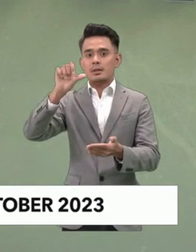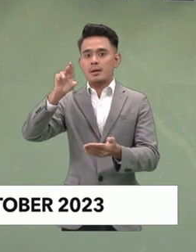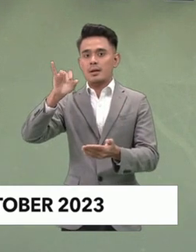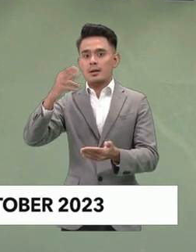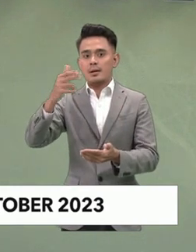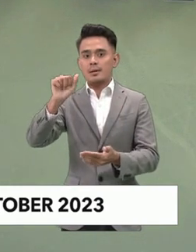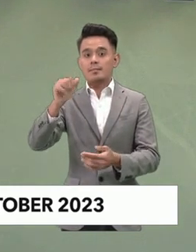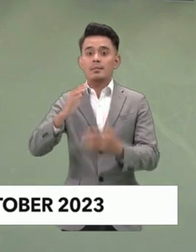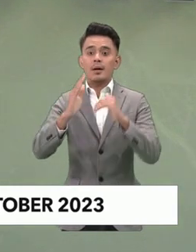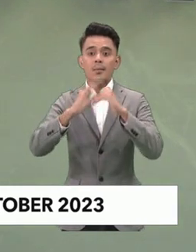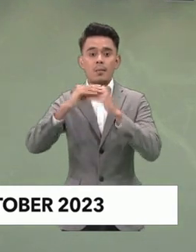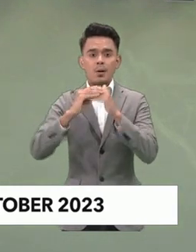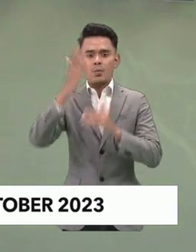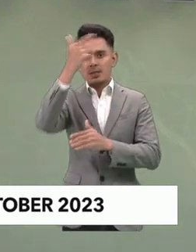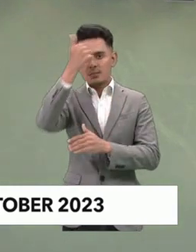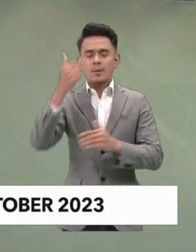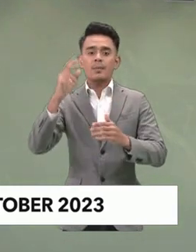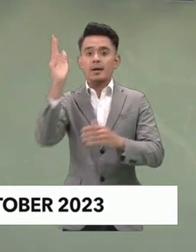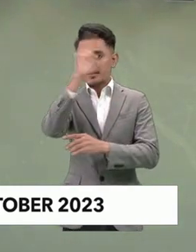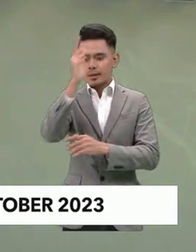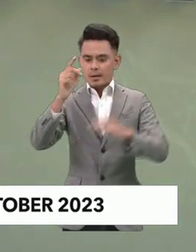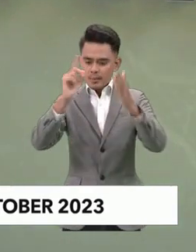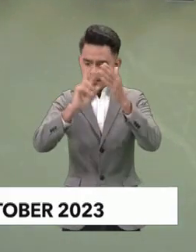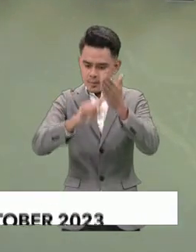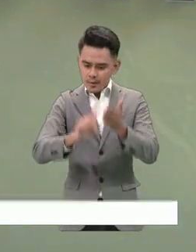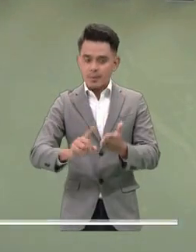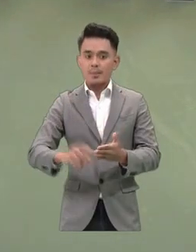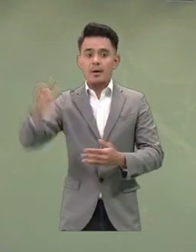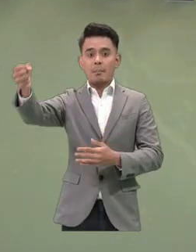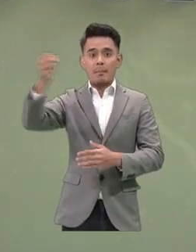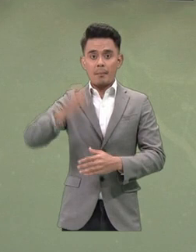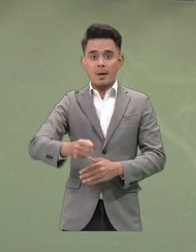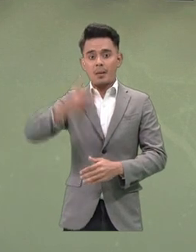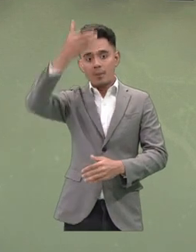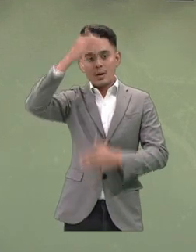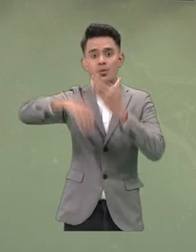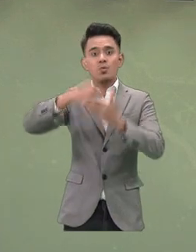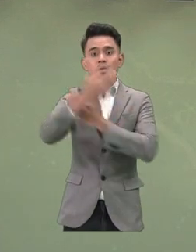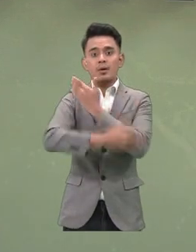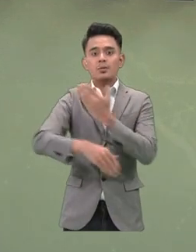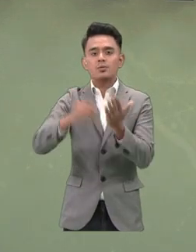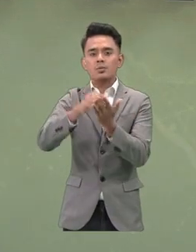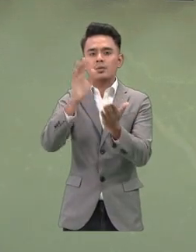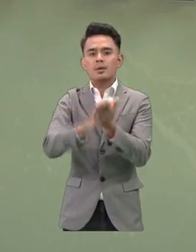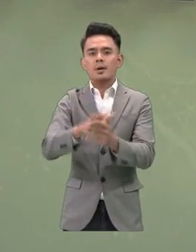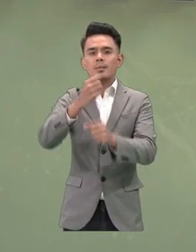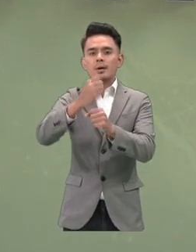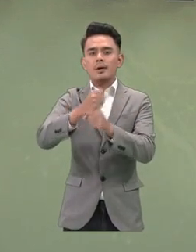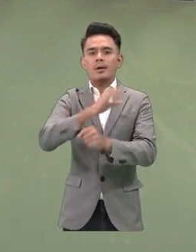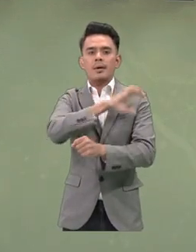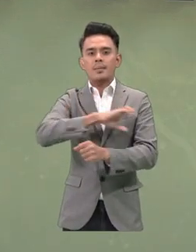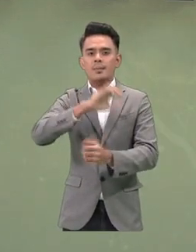kelonggaran itu susulan langkah kerajaan mengkaji semula pengambilan juru rawat latih warga asing Seperti yang termaktub dalam employment